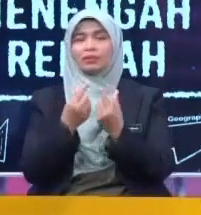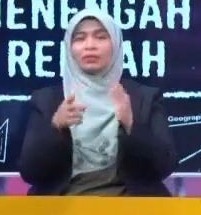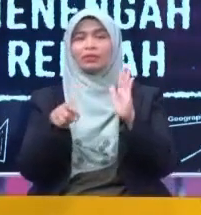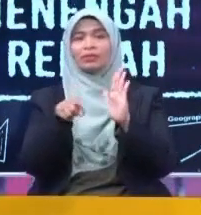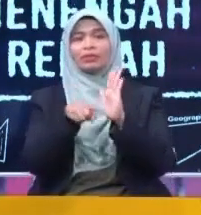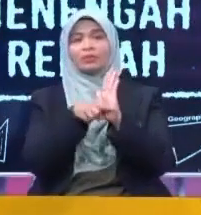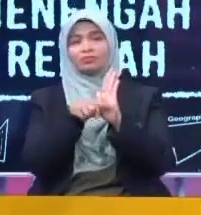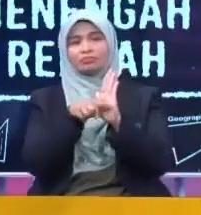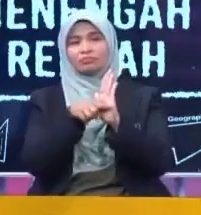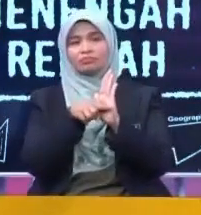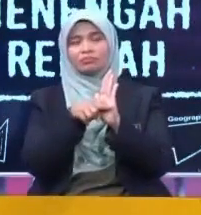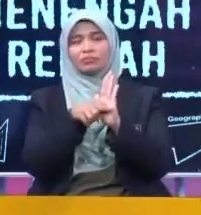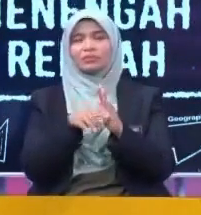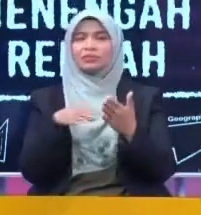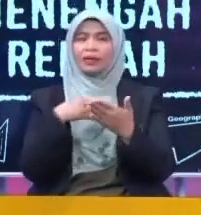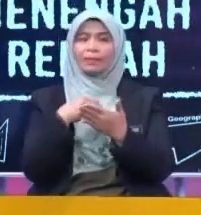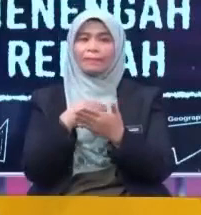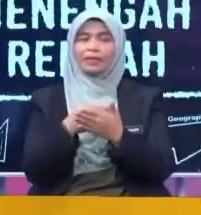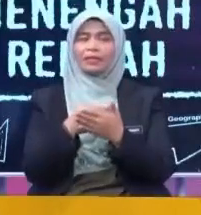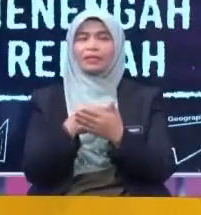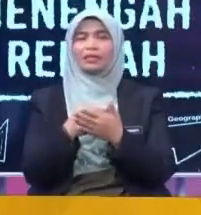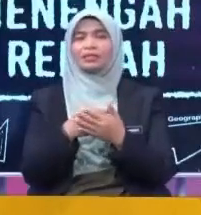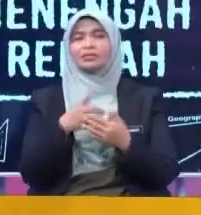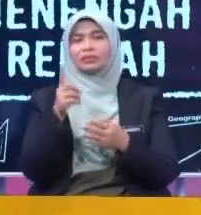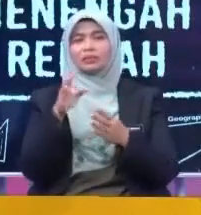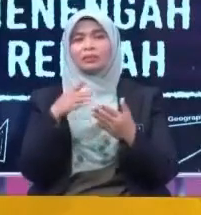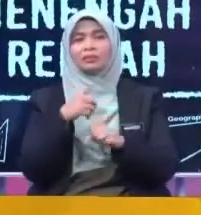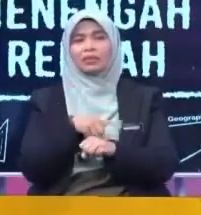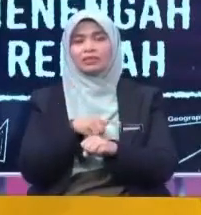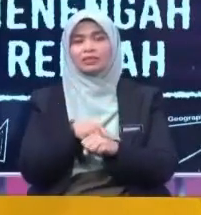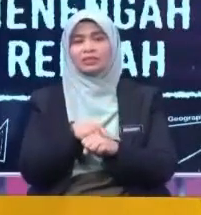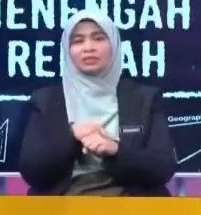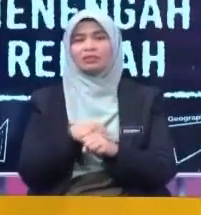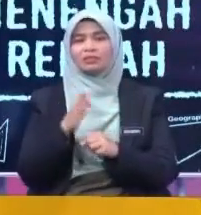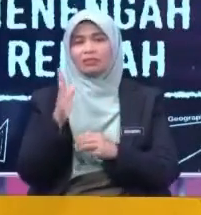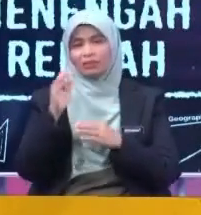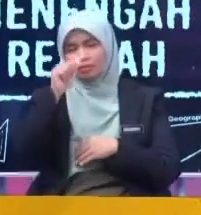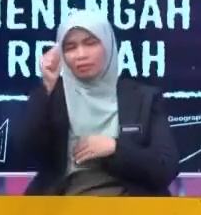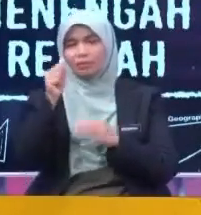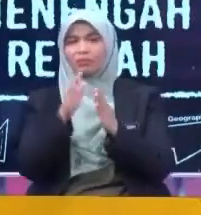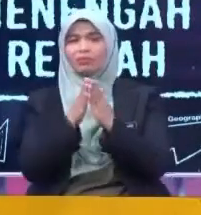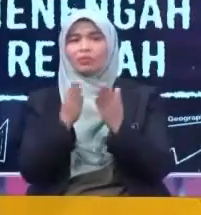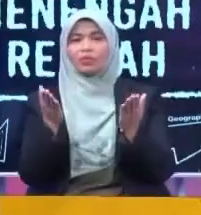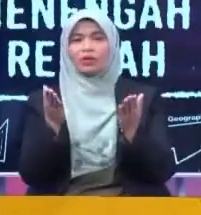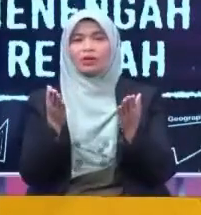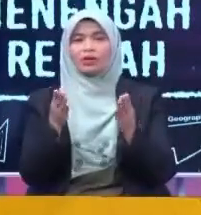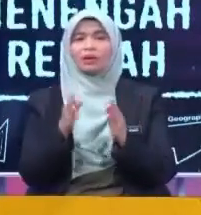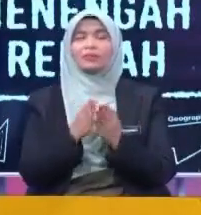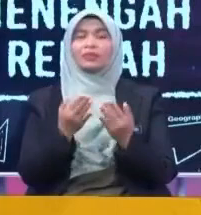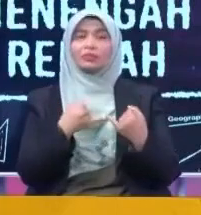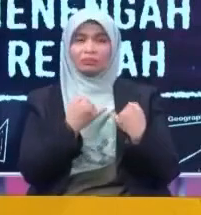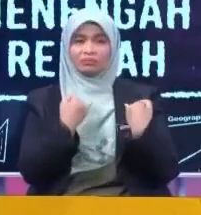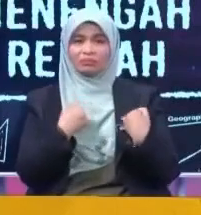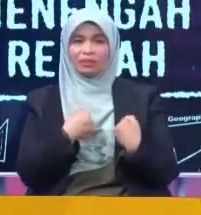tahu. Sampai satu masa Allah buka pintu hidayah kepada golongan-golongan kafir yang melanggar perintah Allah, tak mustahil suatu hari nanti